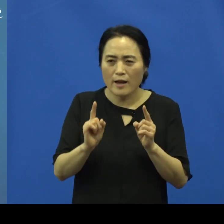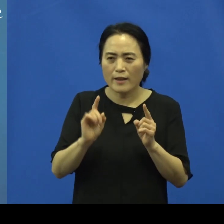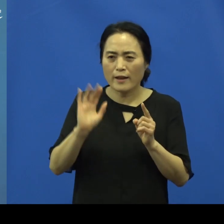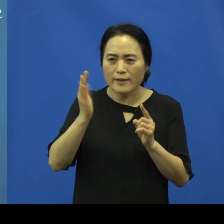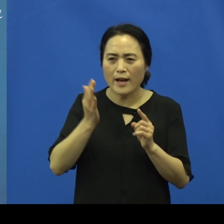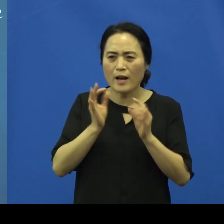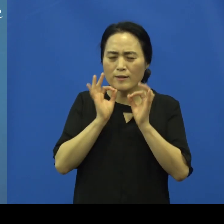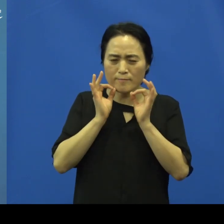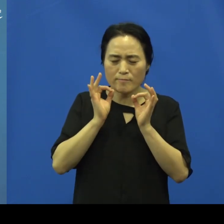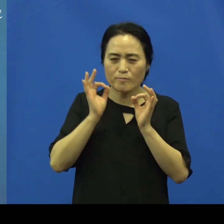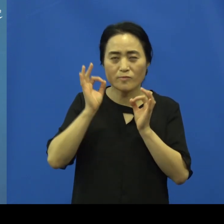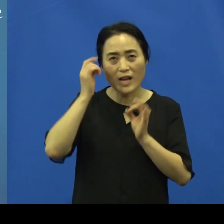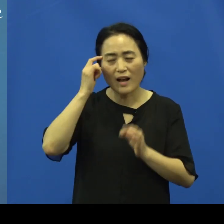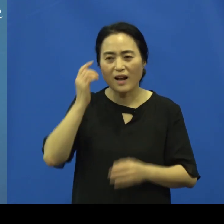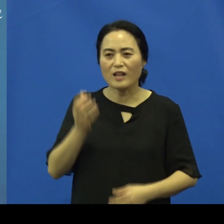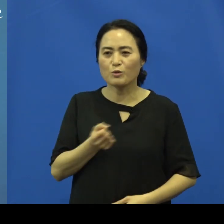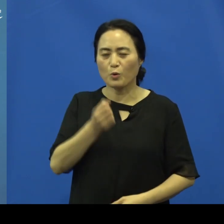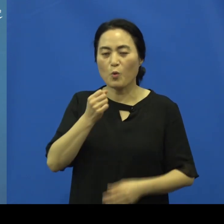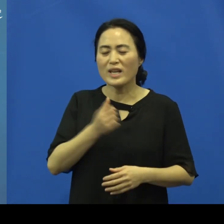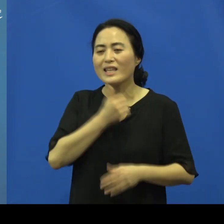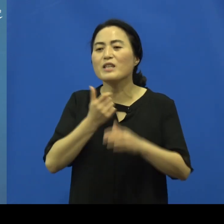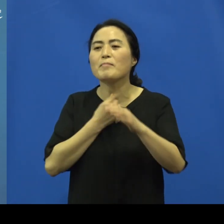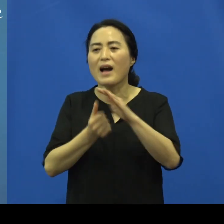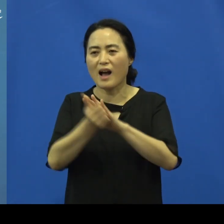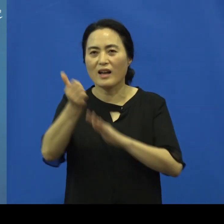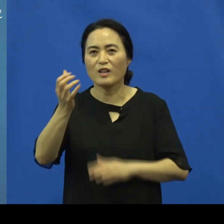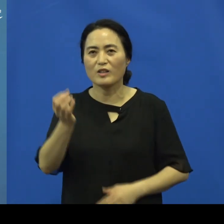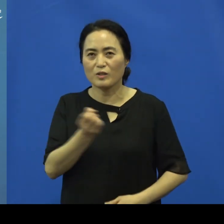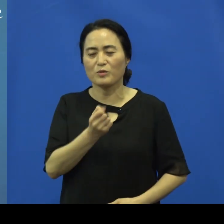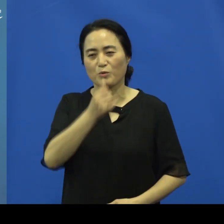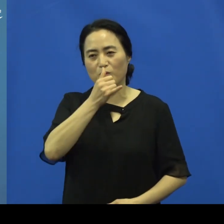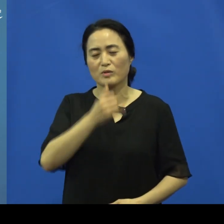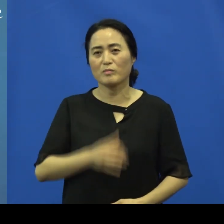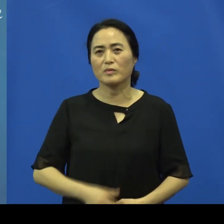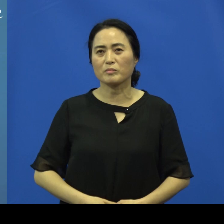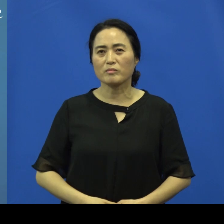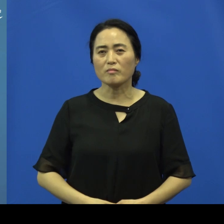그런 희망을 품고 있었고 믿음을 가졌습니다. 그런 죽음을 받아들이지 않아요.